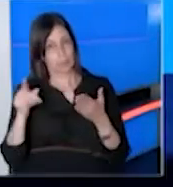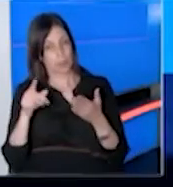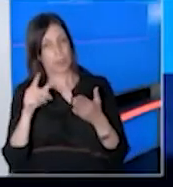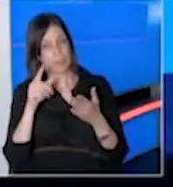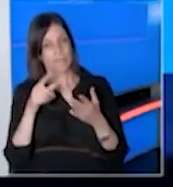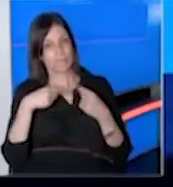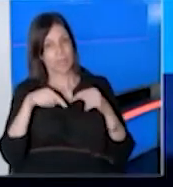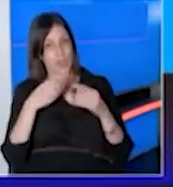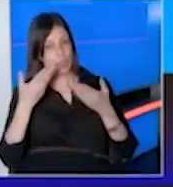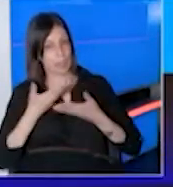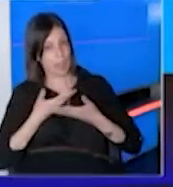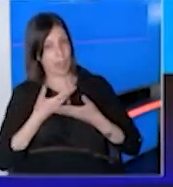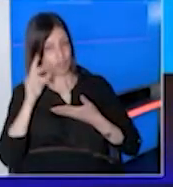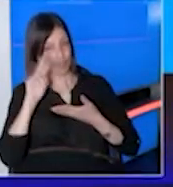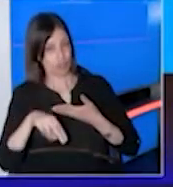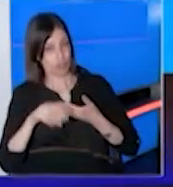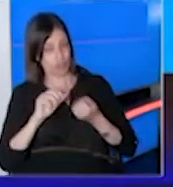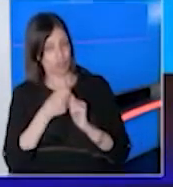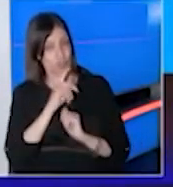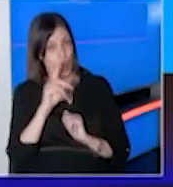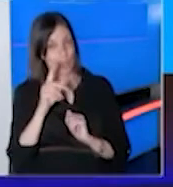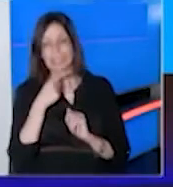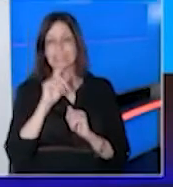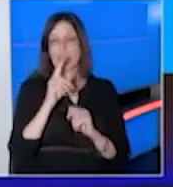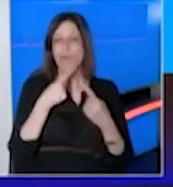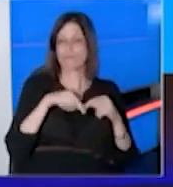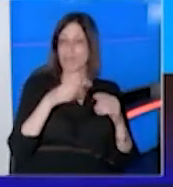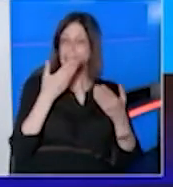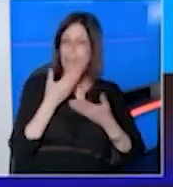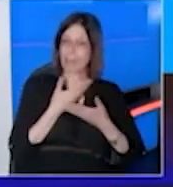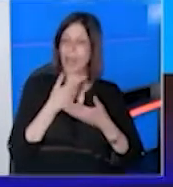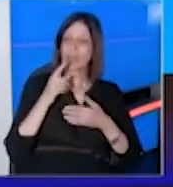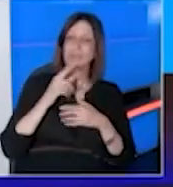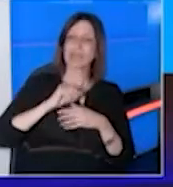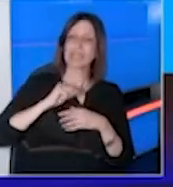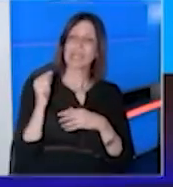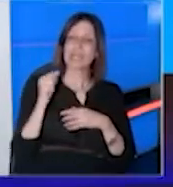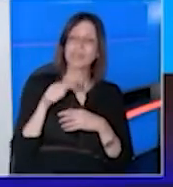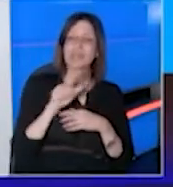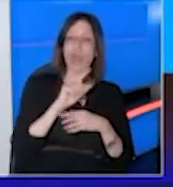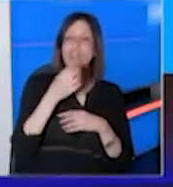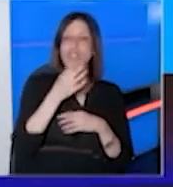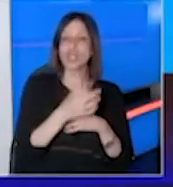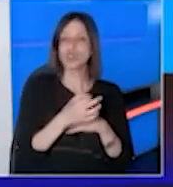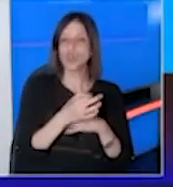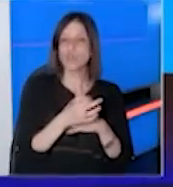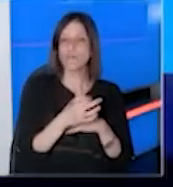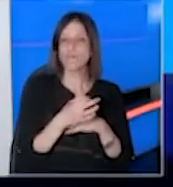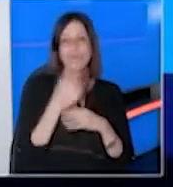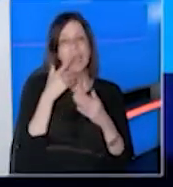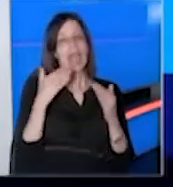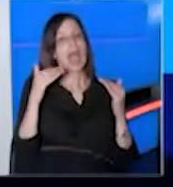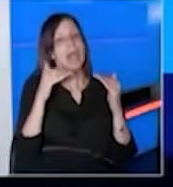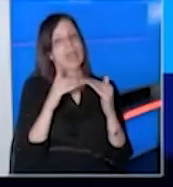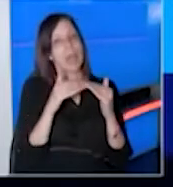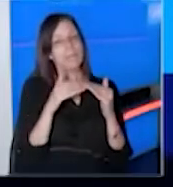רגע. נכון או לא? לא, לא, לא, רגע, רגע. תקשיב, זה לא ועדת קבלה בקיבוץ, זה לא יישוב... נכון, התאמה למרקם